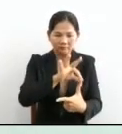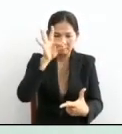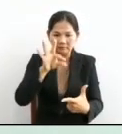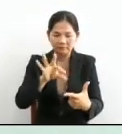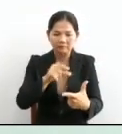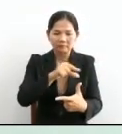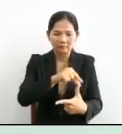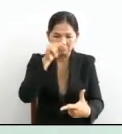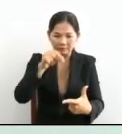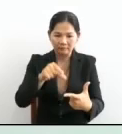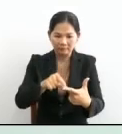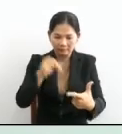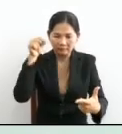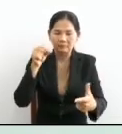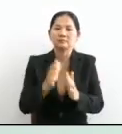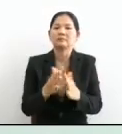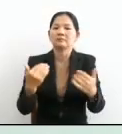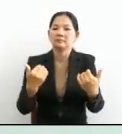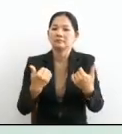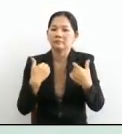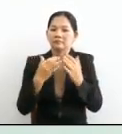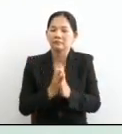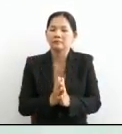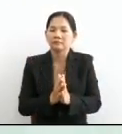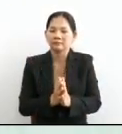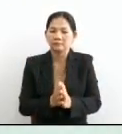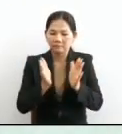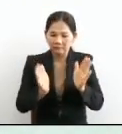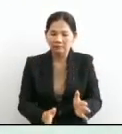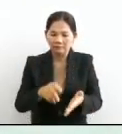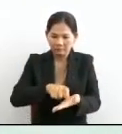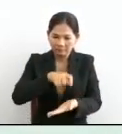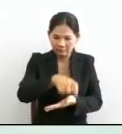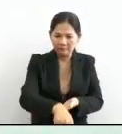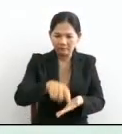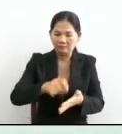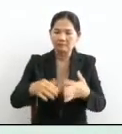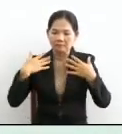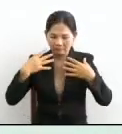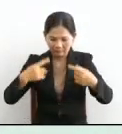bây bằng cán. Sốc cục hiệp. Rồi bỏ bộ cột. Chà.